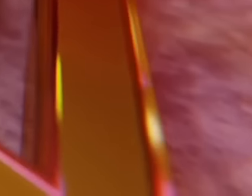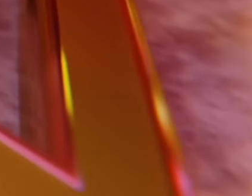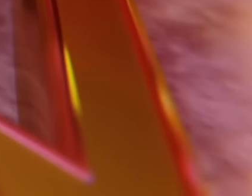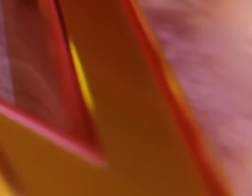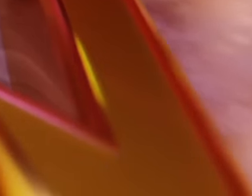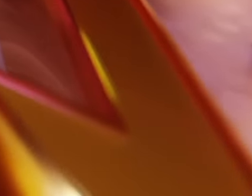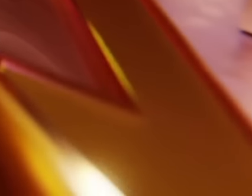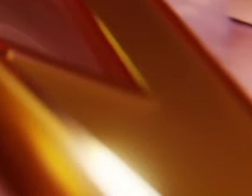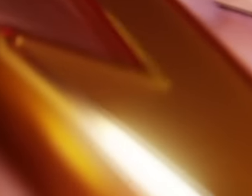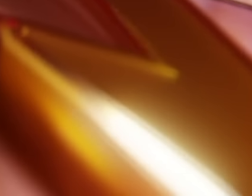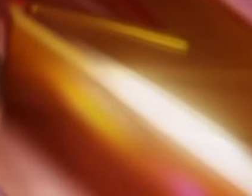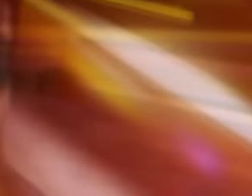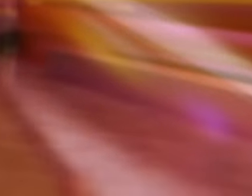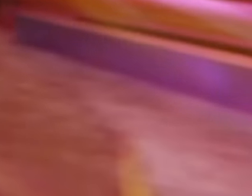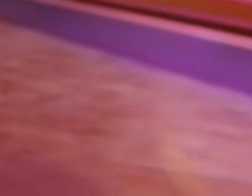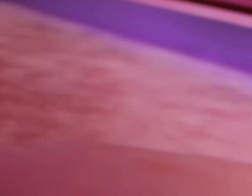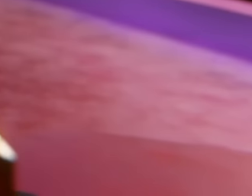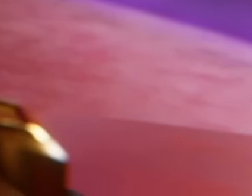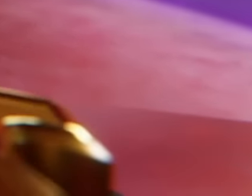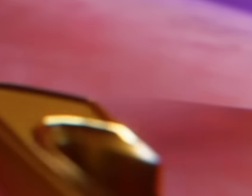حجتين يا